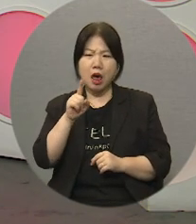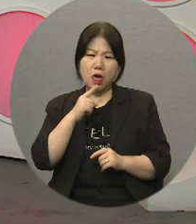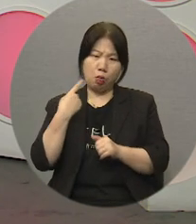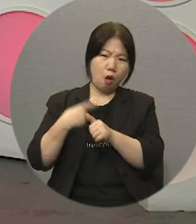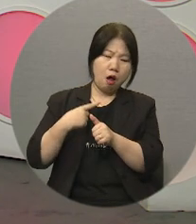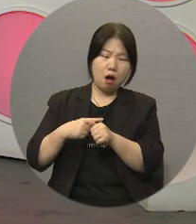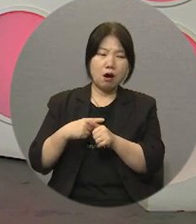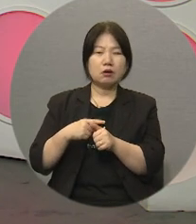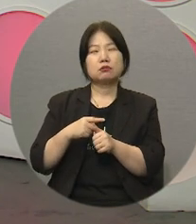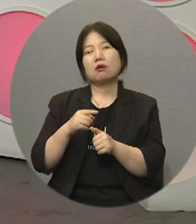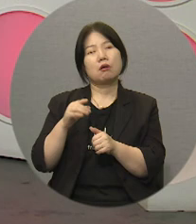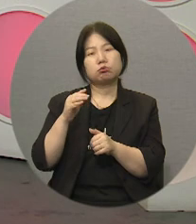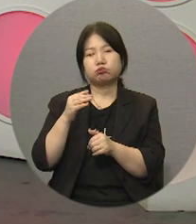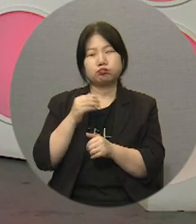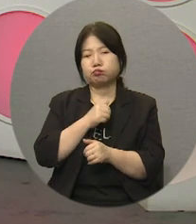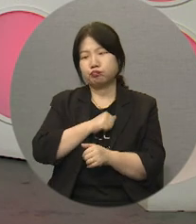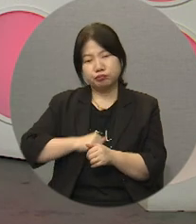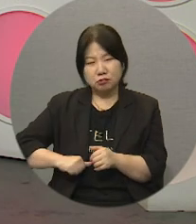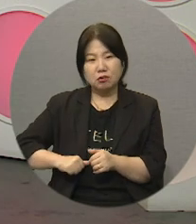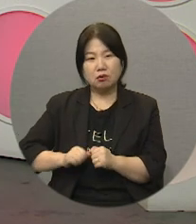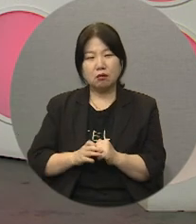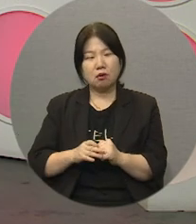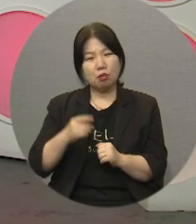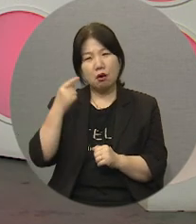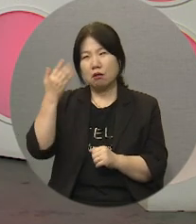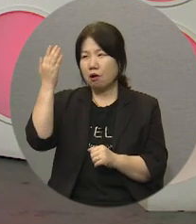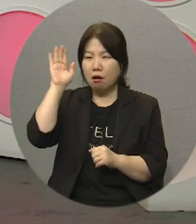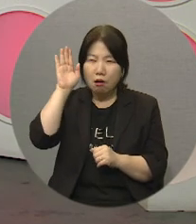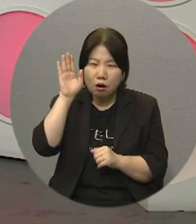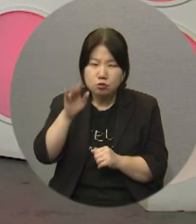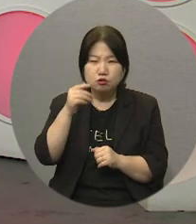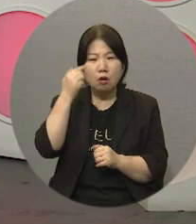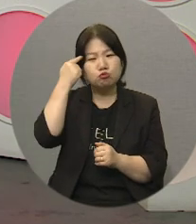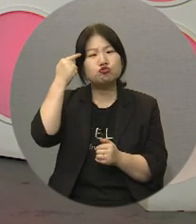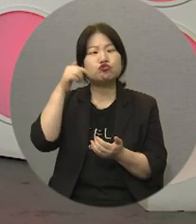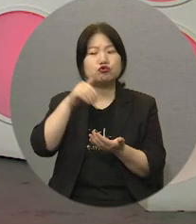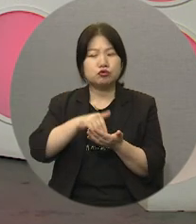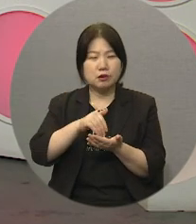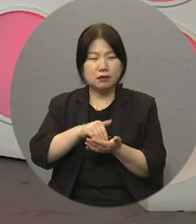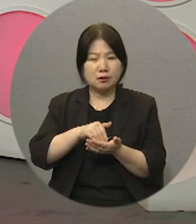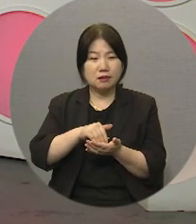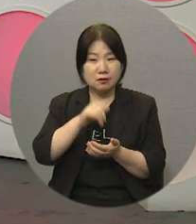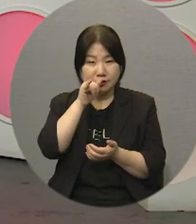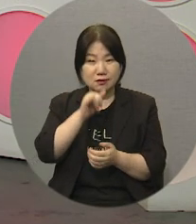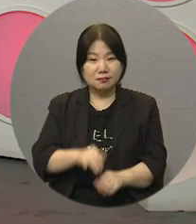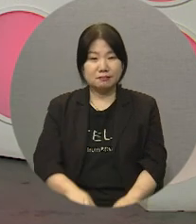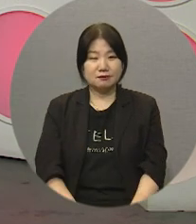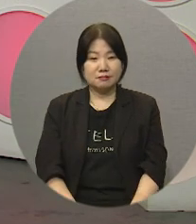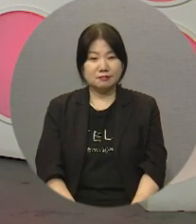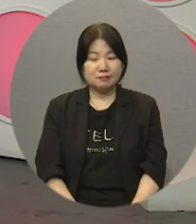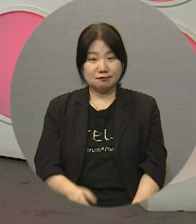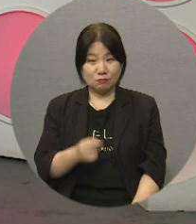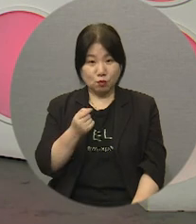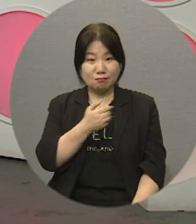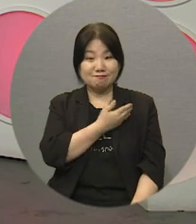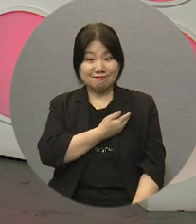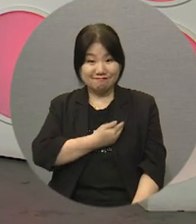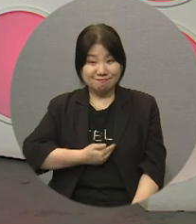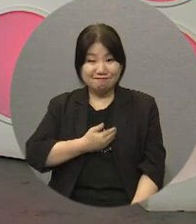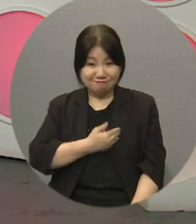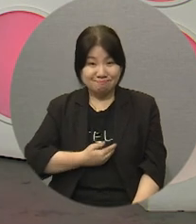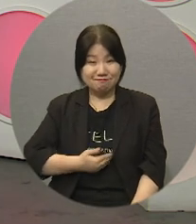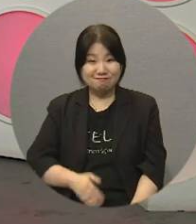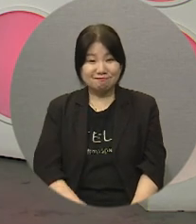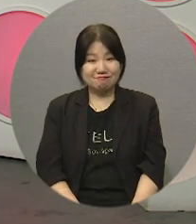않기. 맞아요. 그거는 자기가 분명히 후회를 하게 됩니다. 그렇죠. 그러니까 웬만하면 좀 참는 것도 어려우면